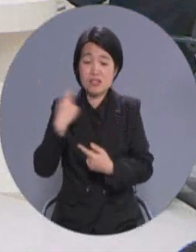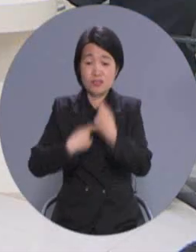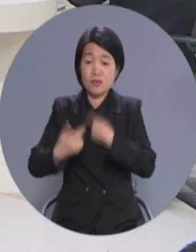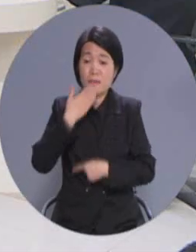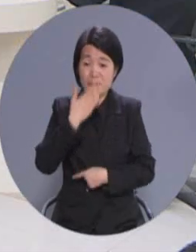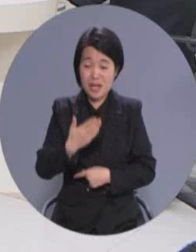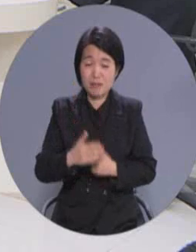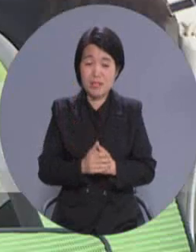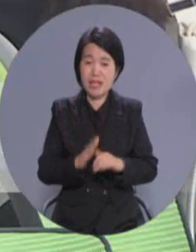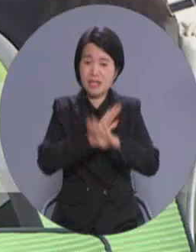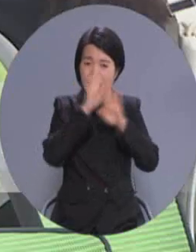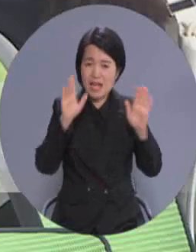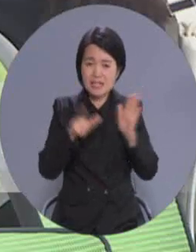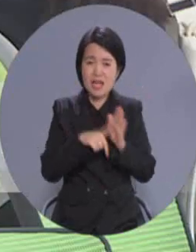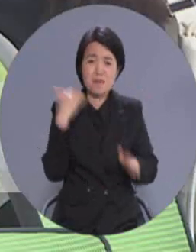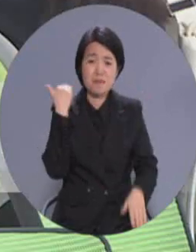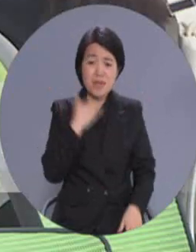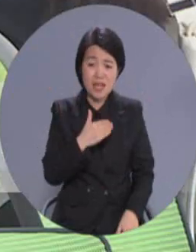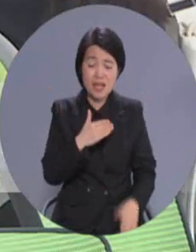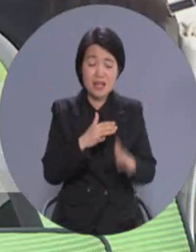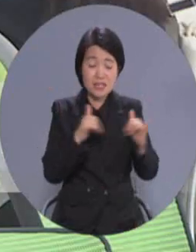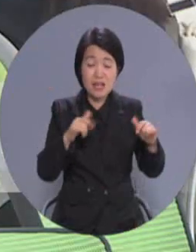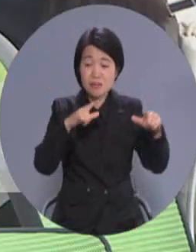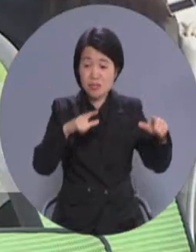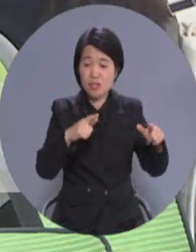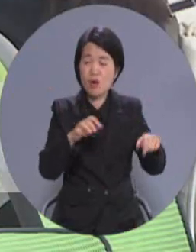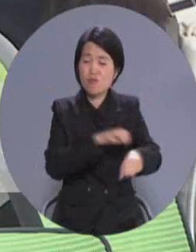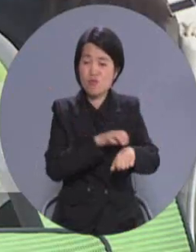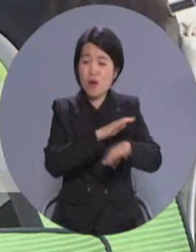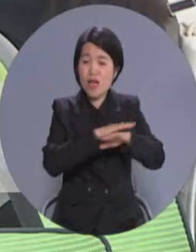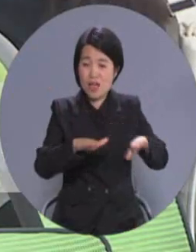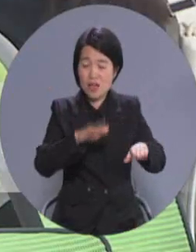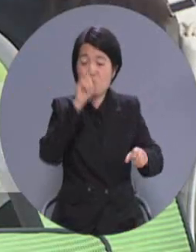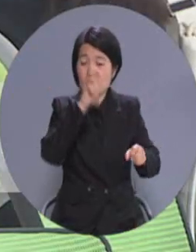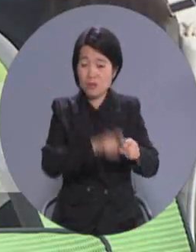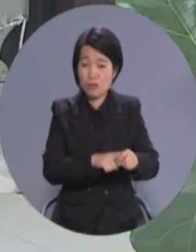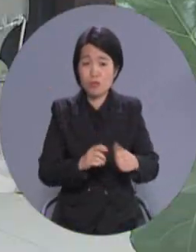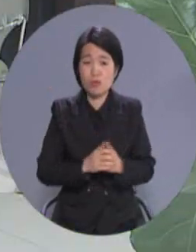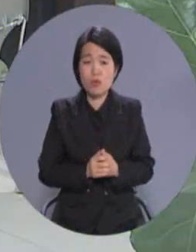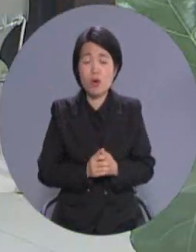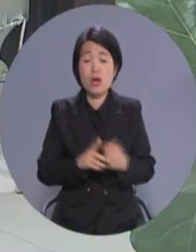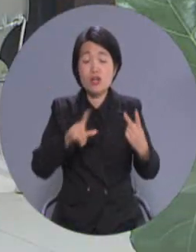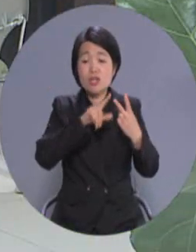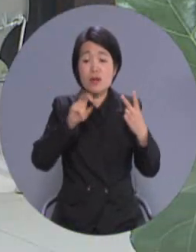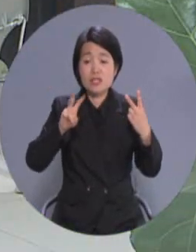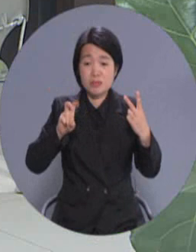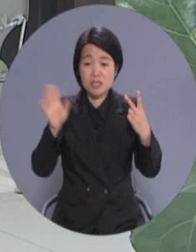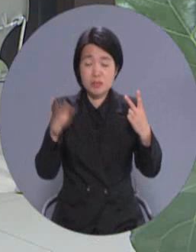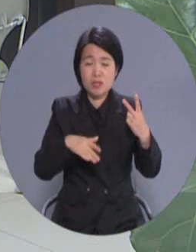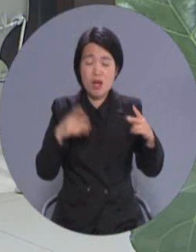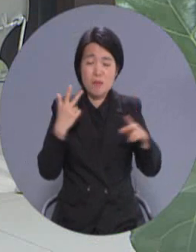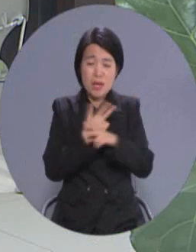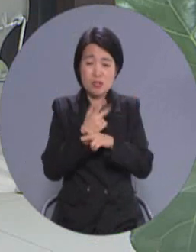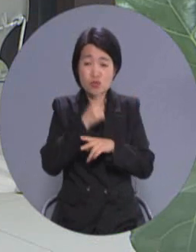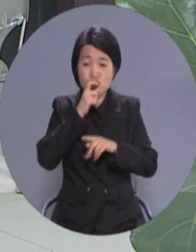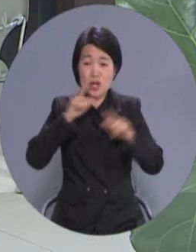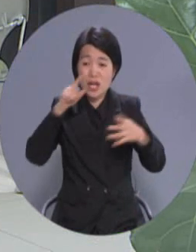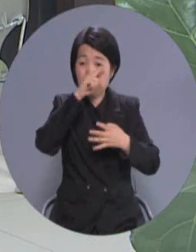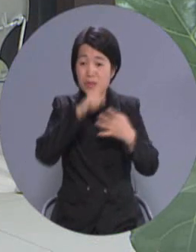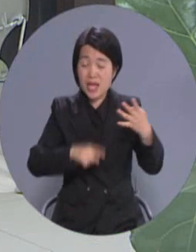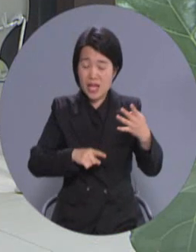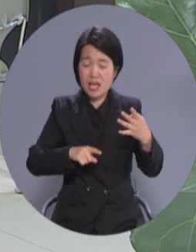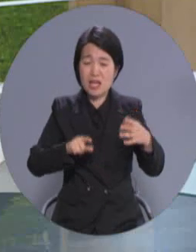순천시는 주간 시간 민원실 방문이 어려운 시민들의 불편 해소를 위해 오는 21일부터 매주 수요일 저녁